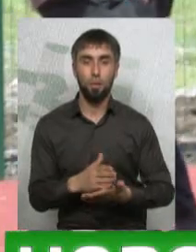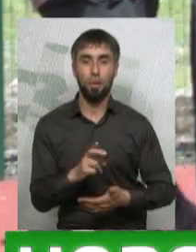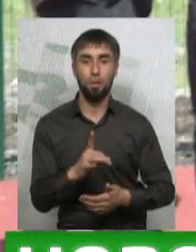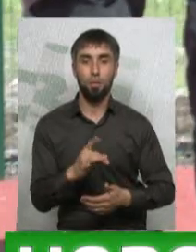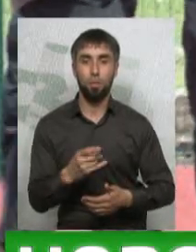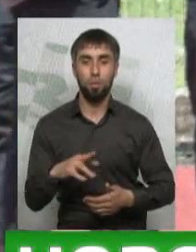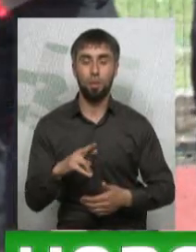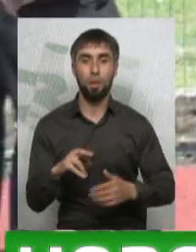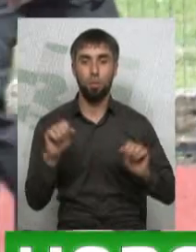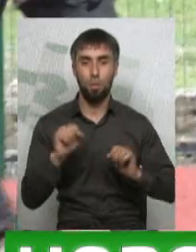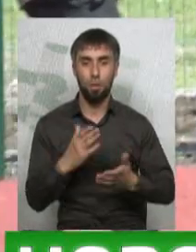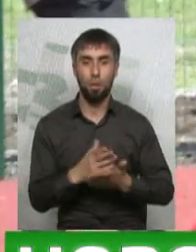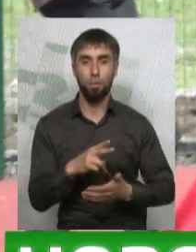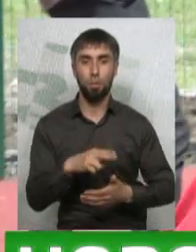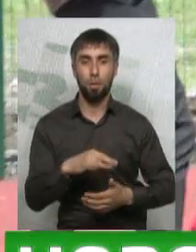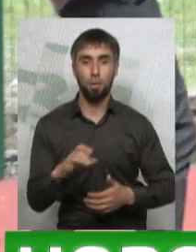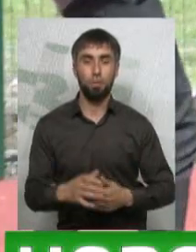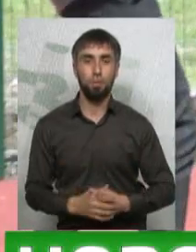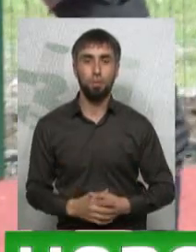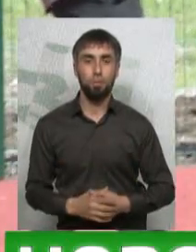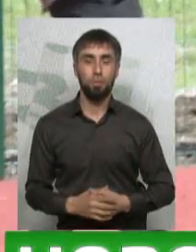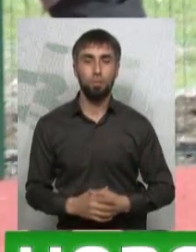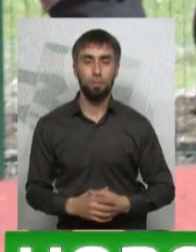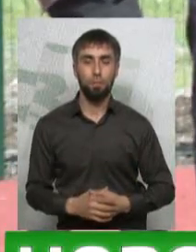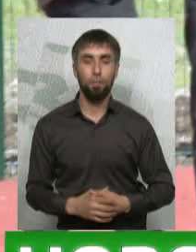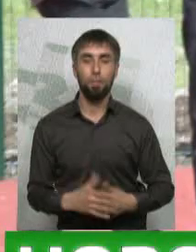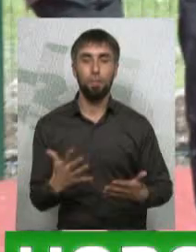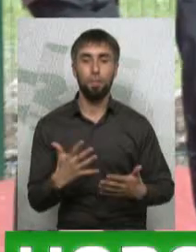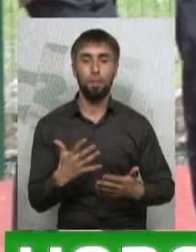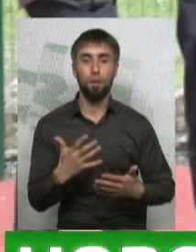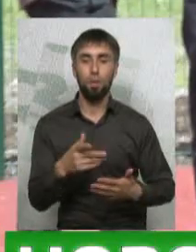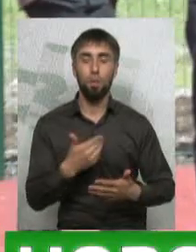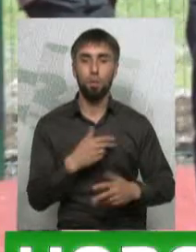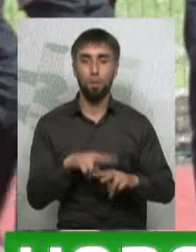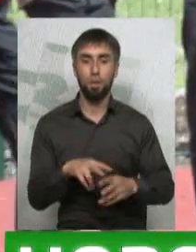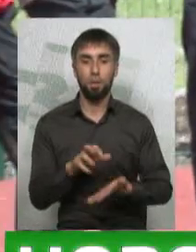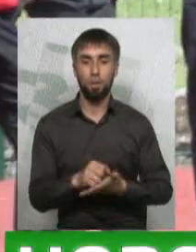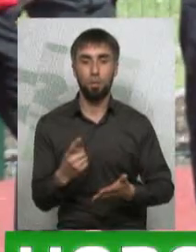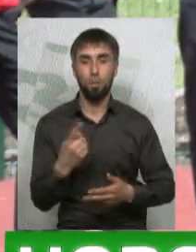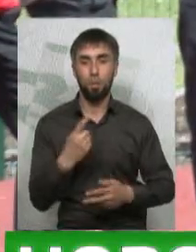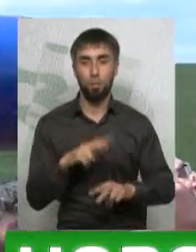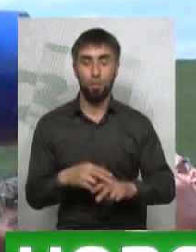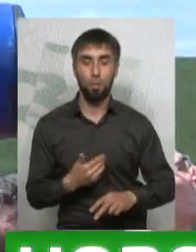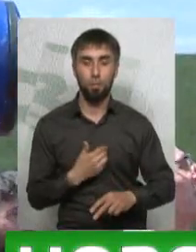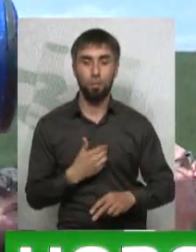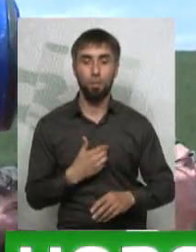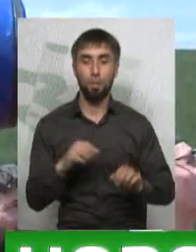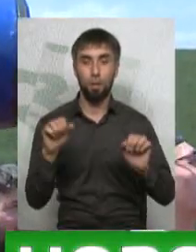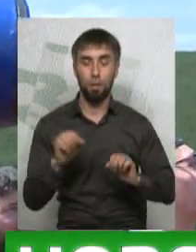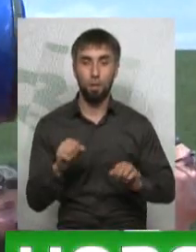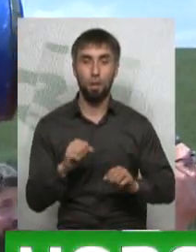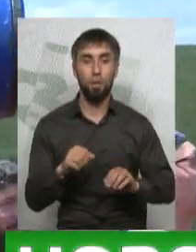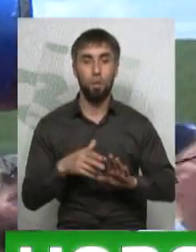брюси, подтягивания и пресс. Какое место сегодня хочешь получить? Первое.